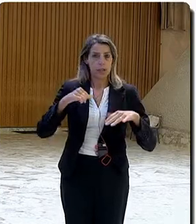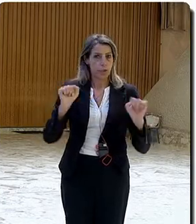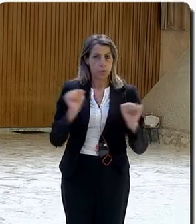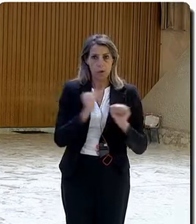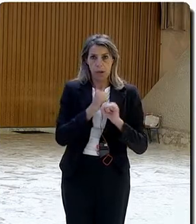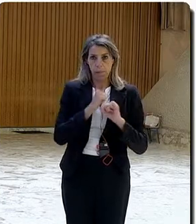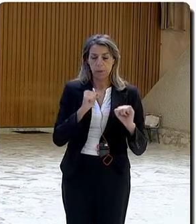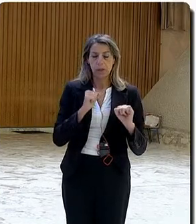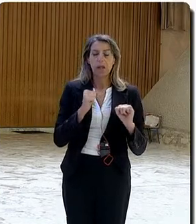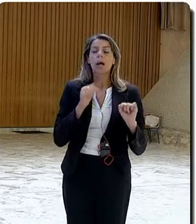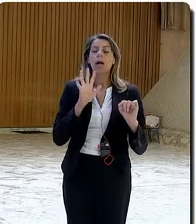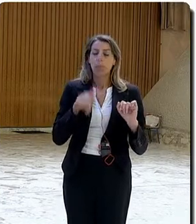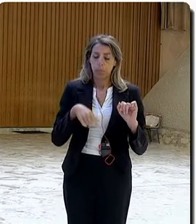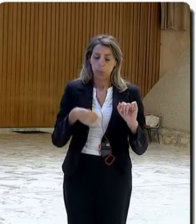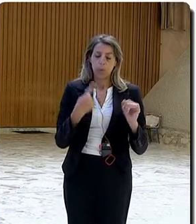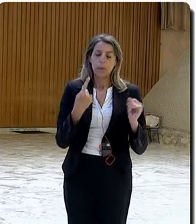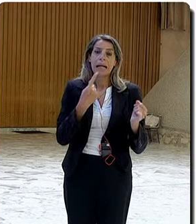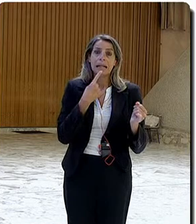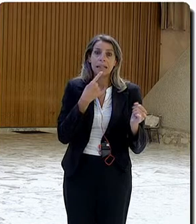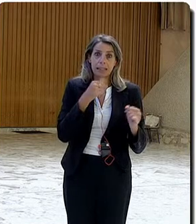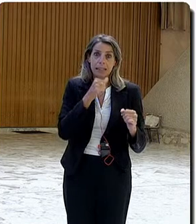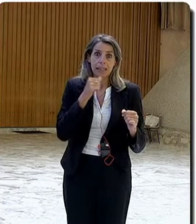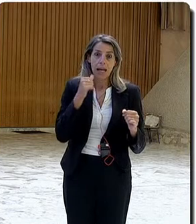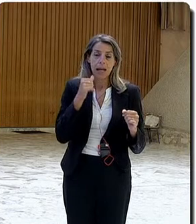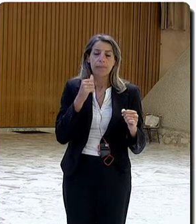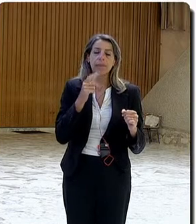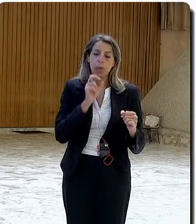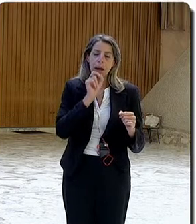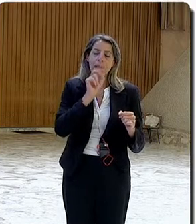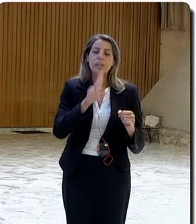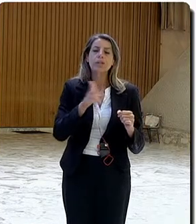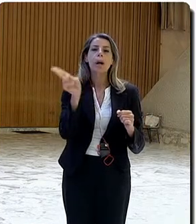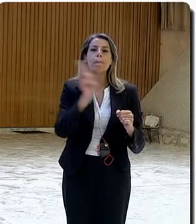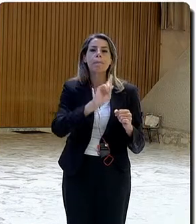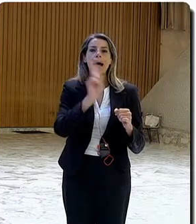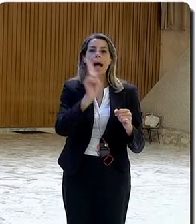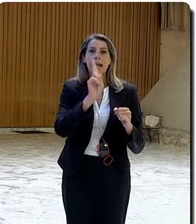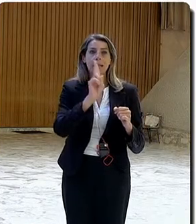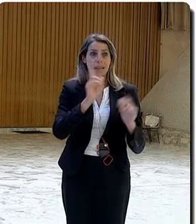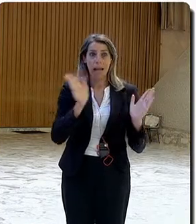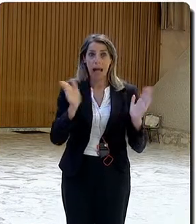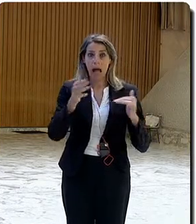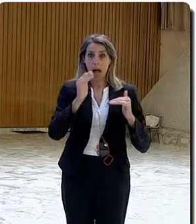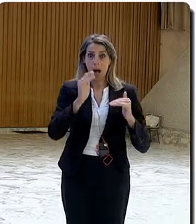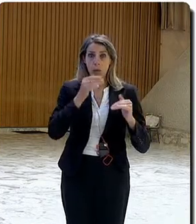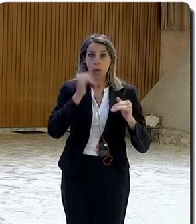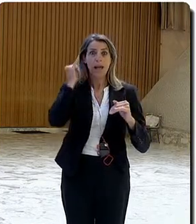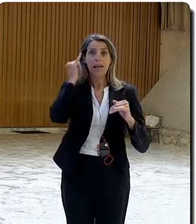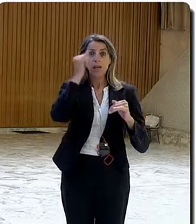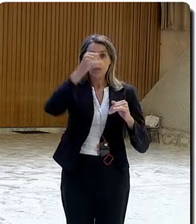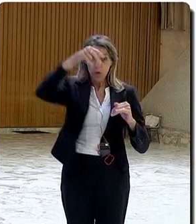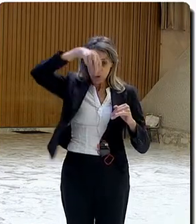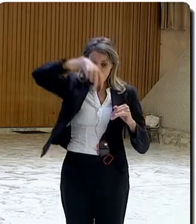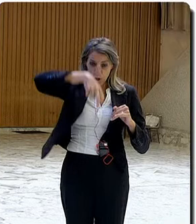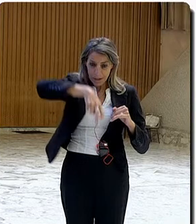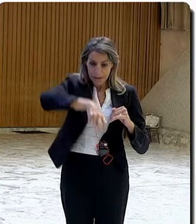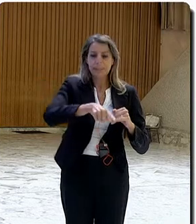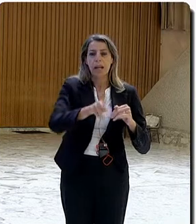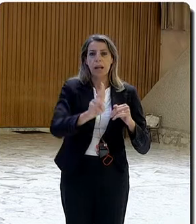E vi informo, per chi avesse bisogno, che i bagni sono in fondo all'aula, scendendo le scale.